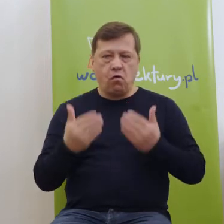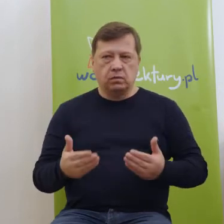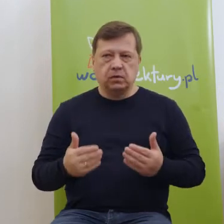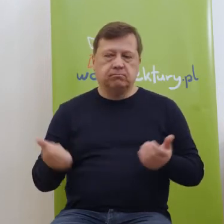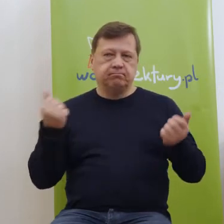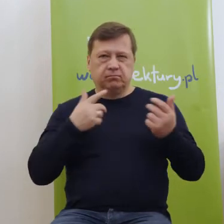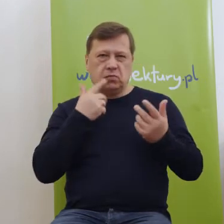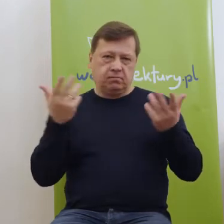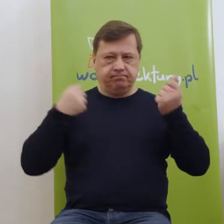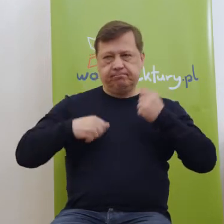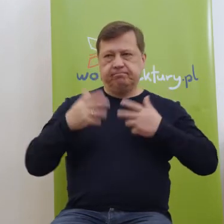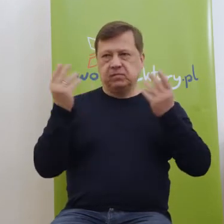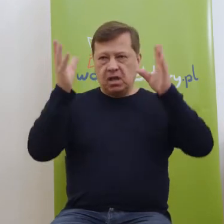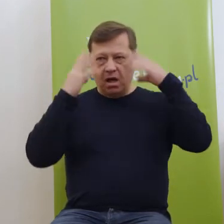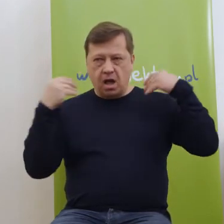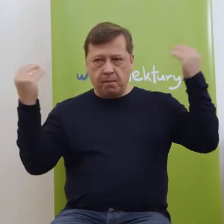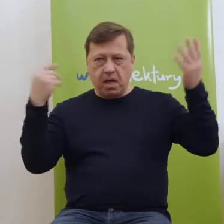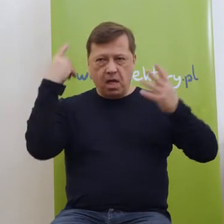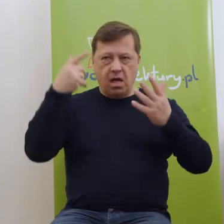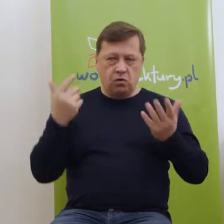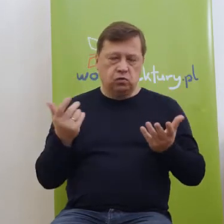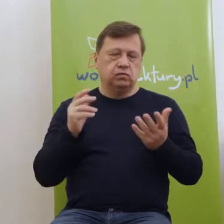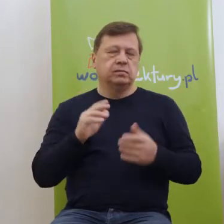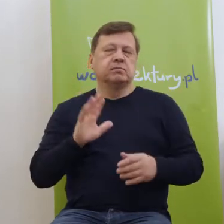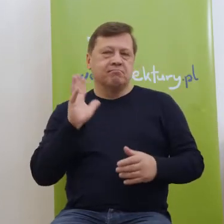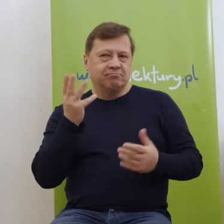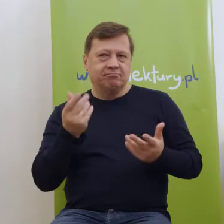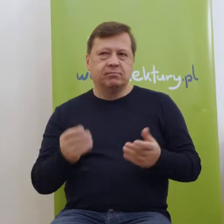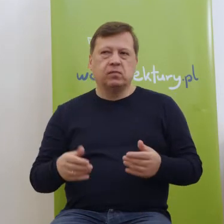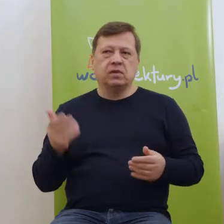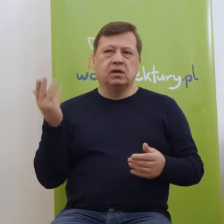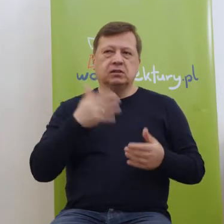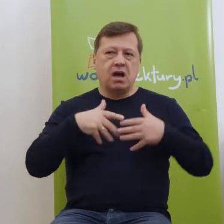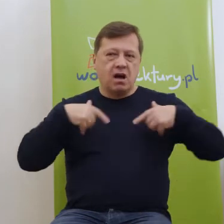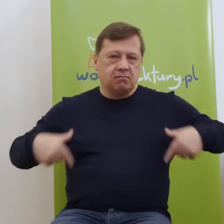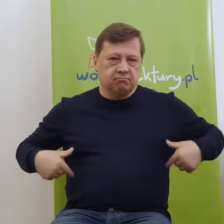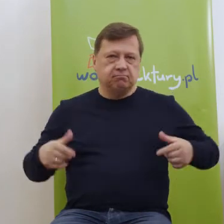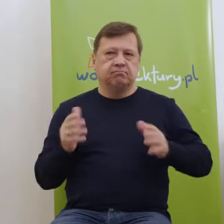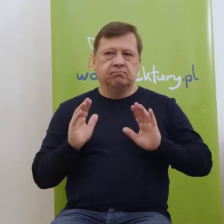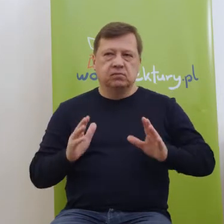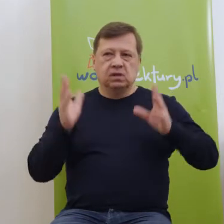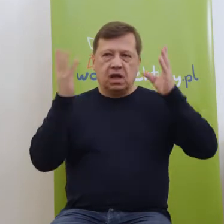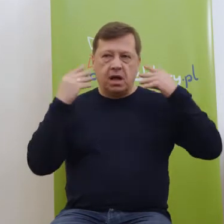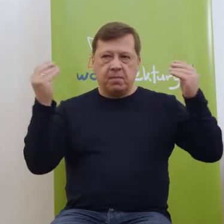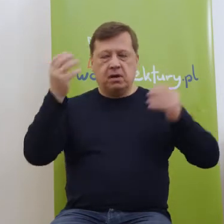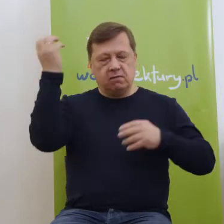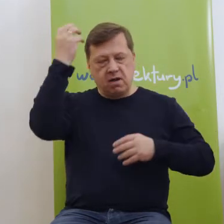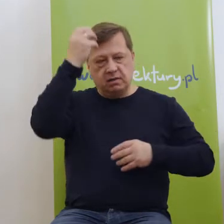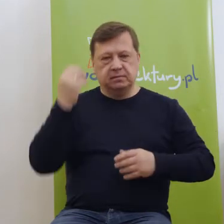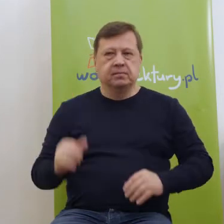przebiera się w takie wielkie kapelusze i wychodzi w pole w czarnych biustonoszach i w kapeluszach z kwiatami, i która ma wszystko